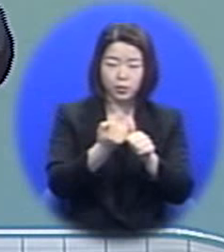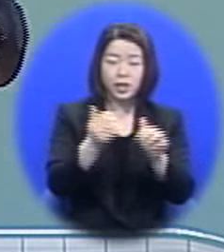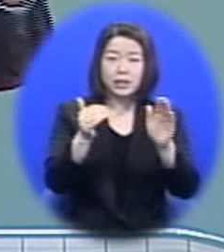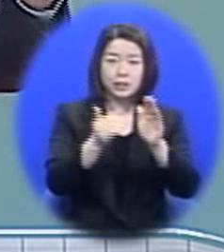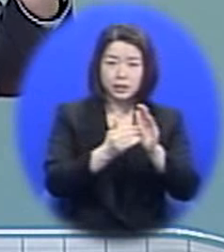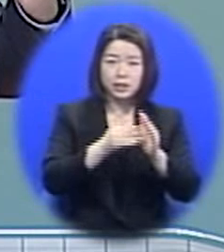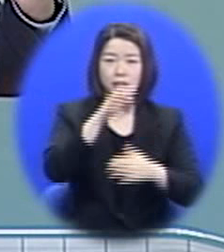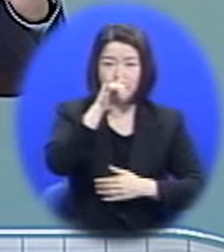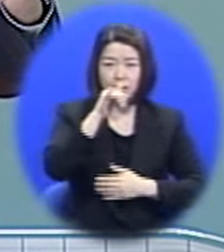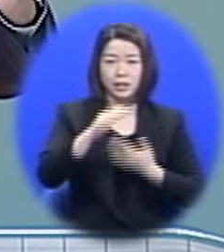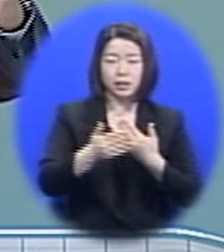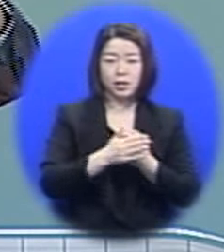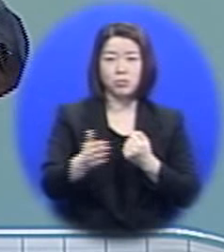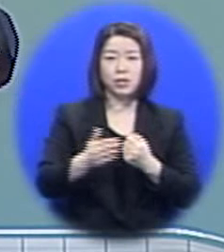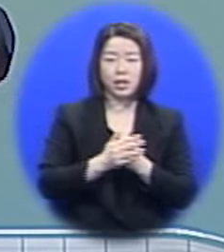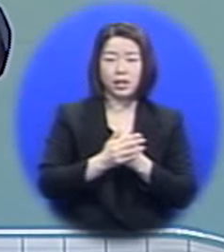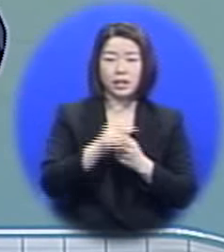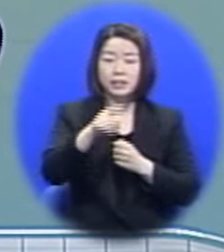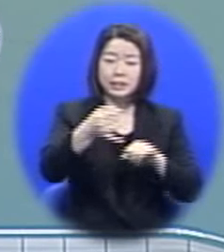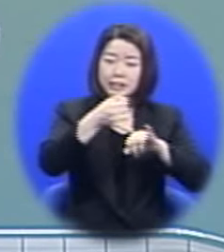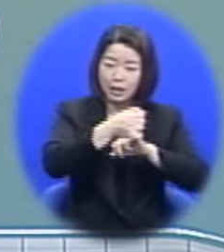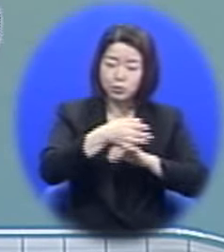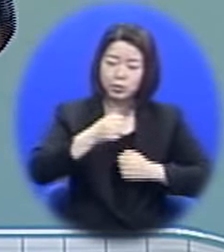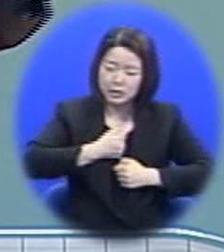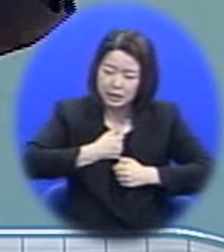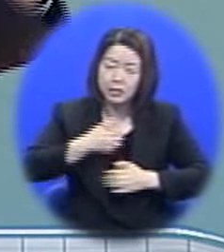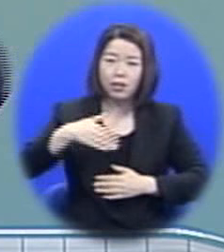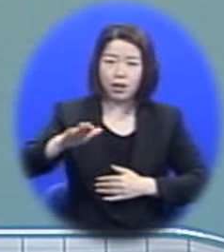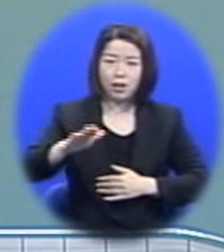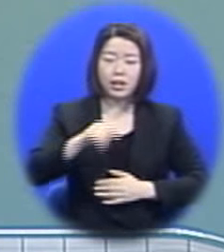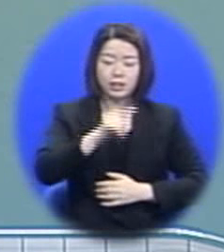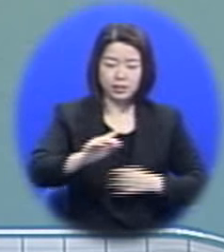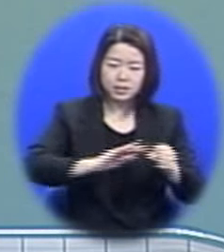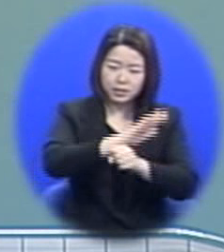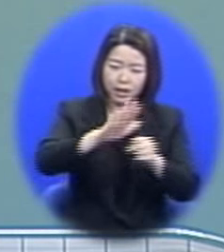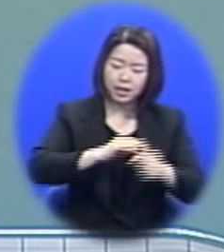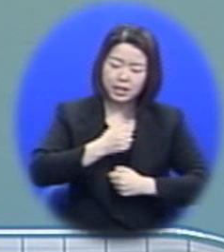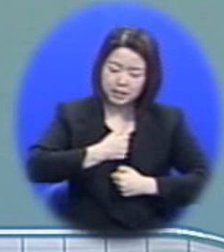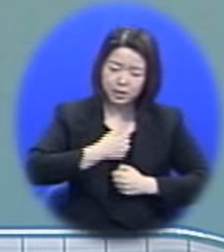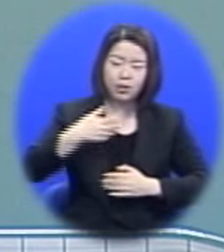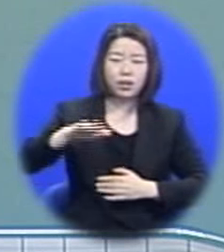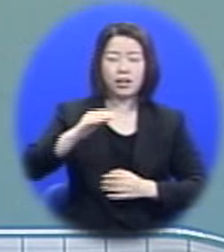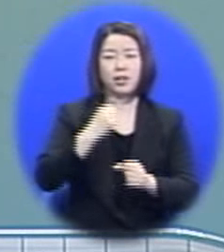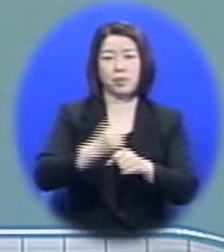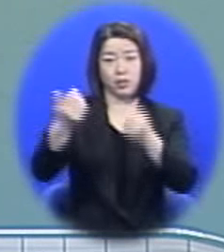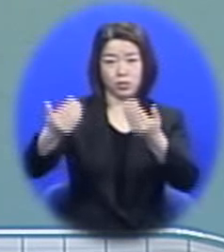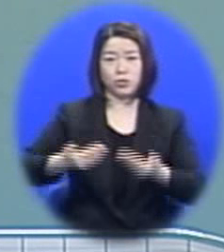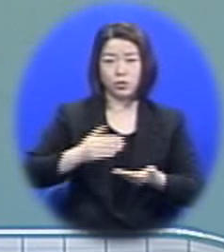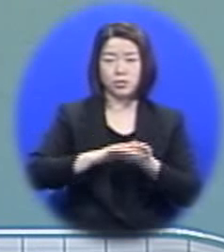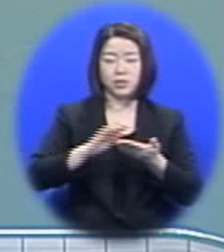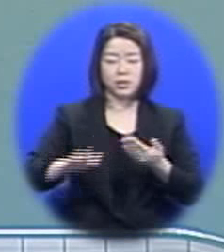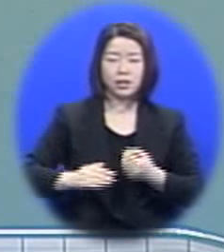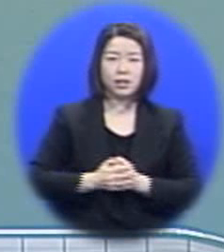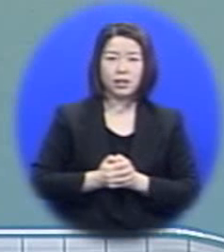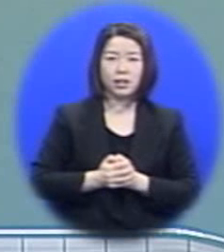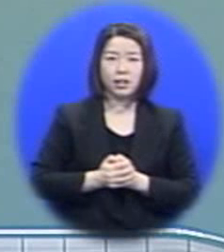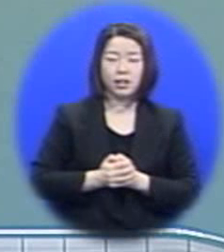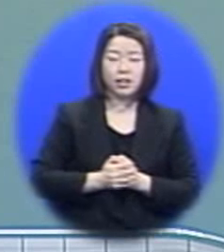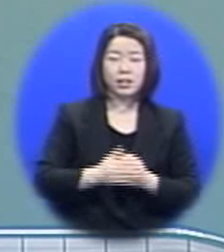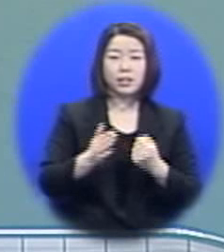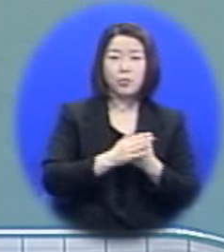약속을 지켜 가면서 그 사랑을 지켜가게 하시는 거예요. 그래서